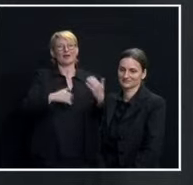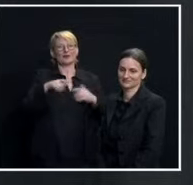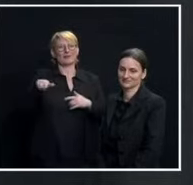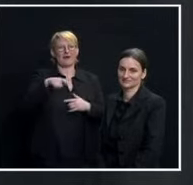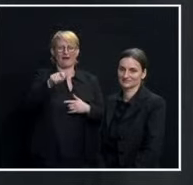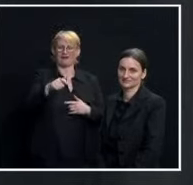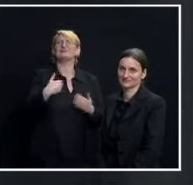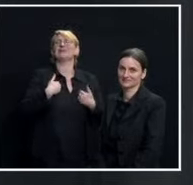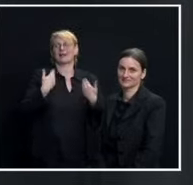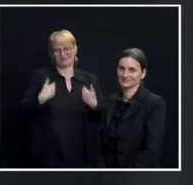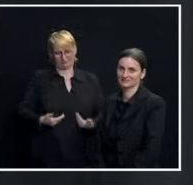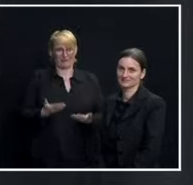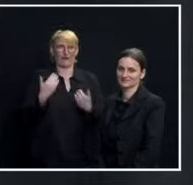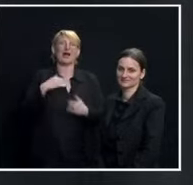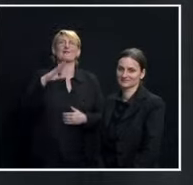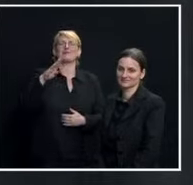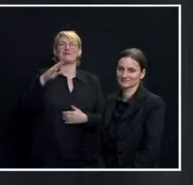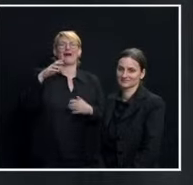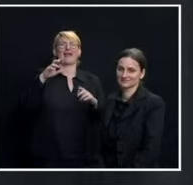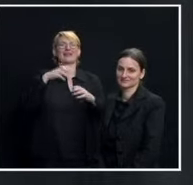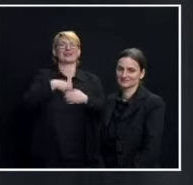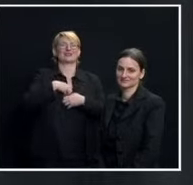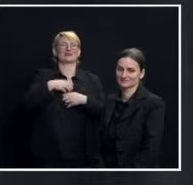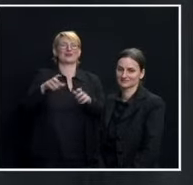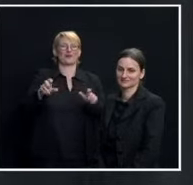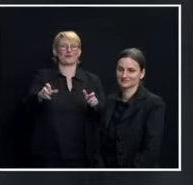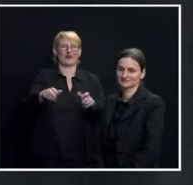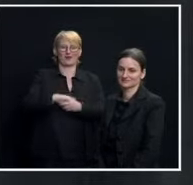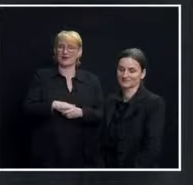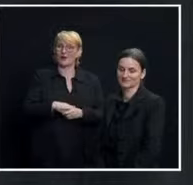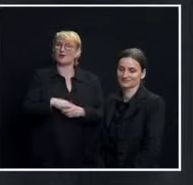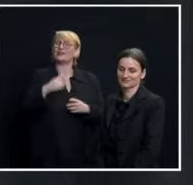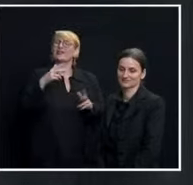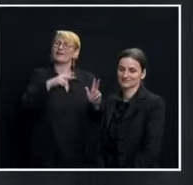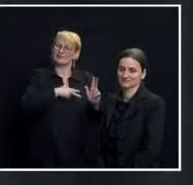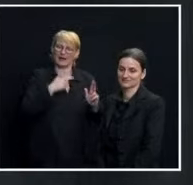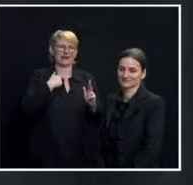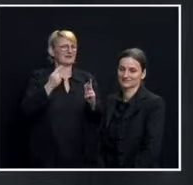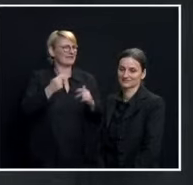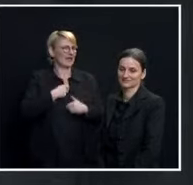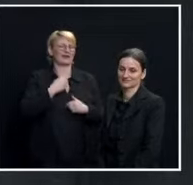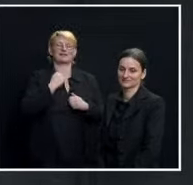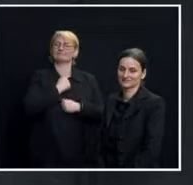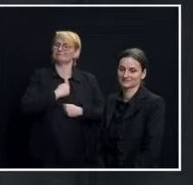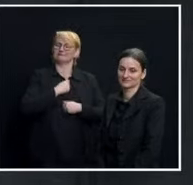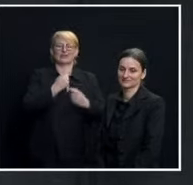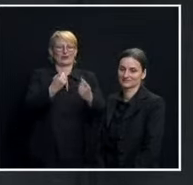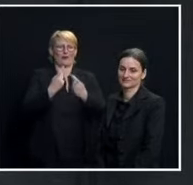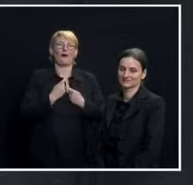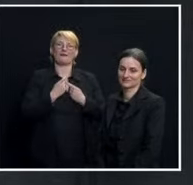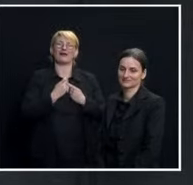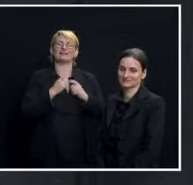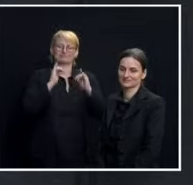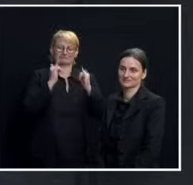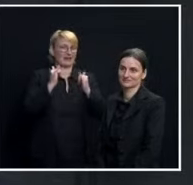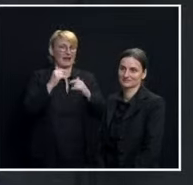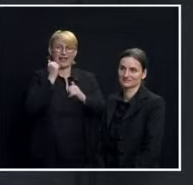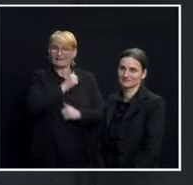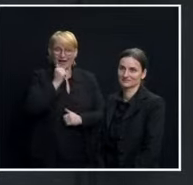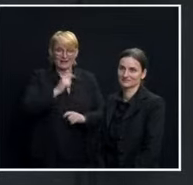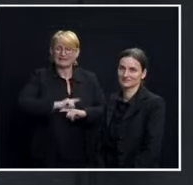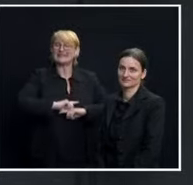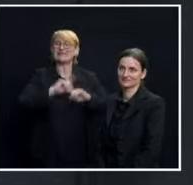Bayerischen Rundfunk komme und ich verspreche Ihnen, Sie werden es nicht bereuen, dass Sie heute da sind. Es wird nicht langweilig und viele,